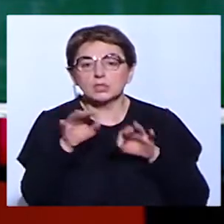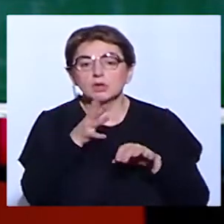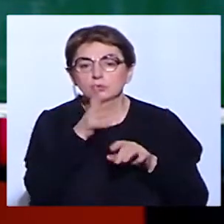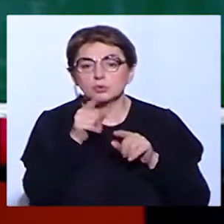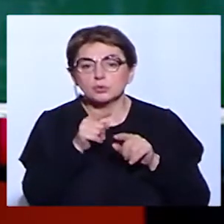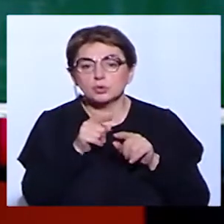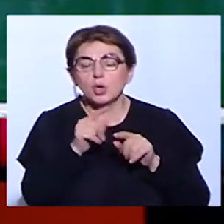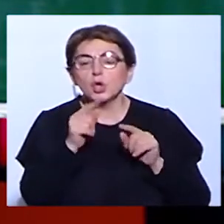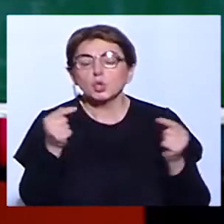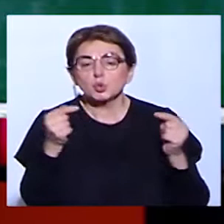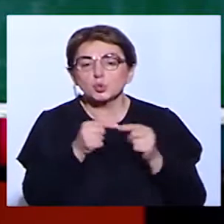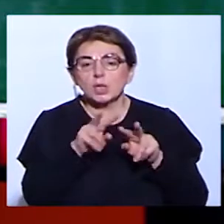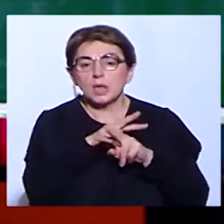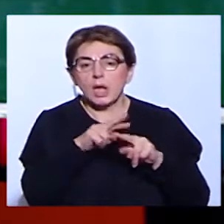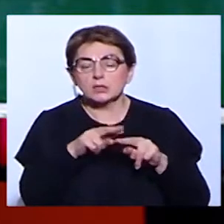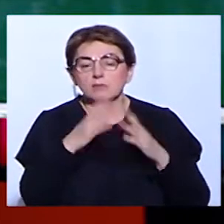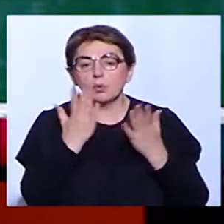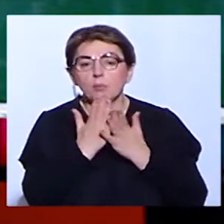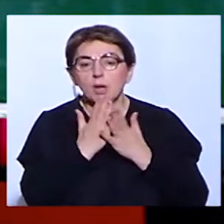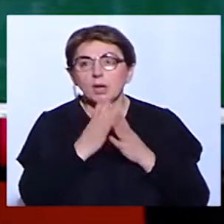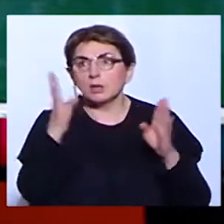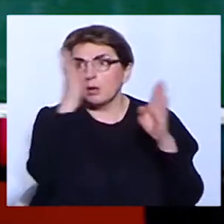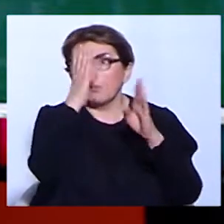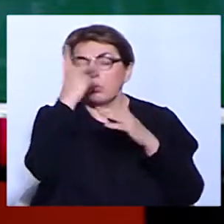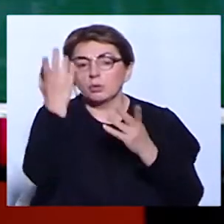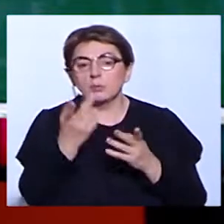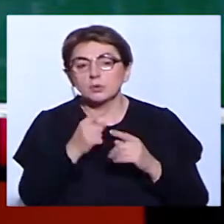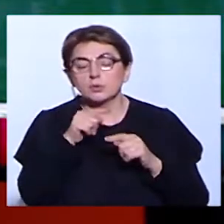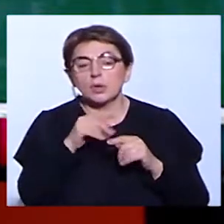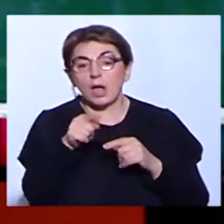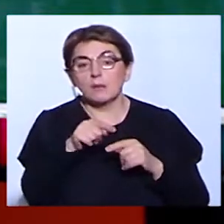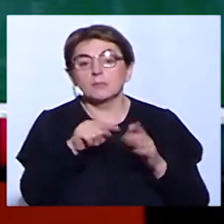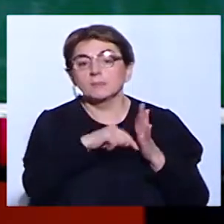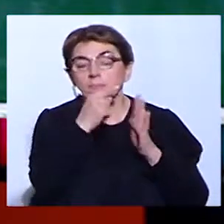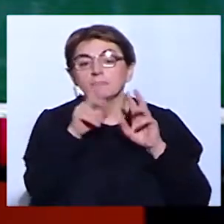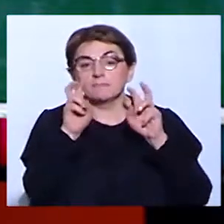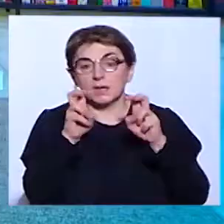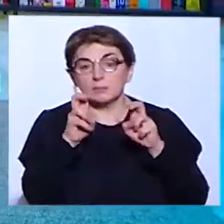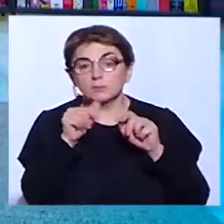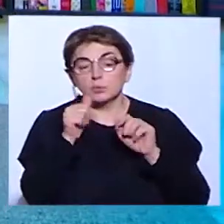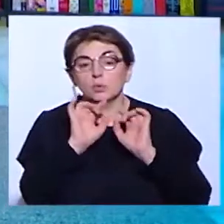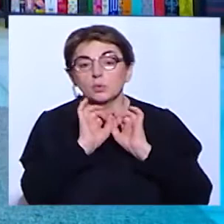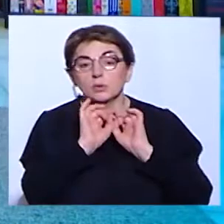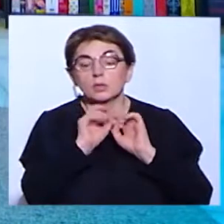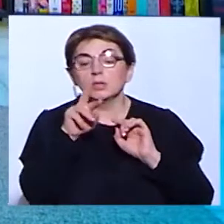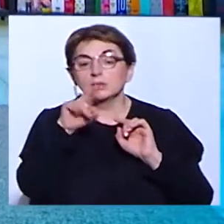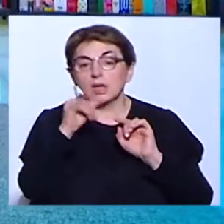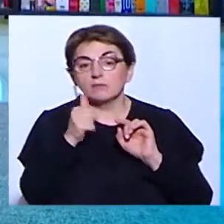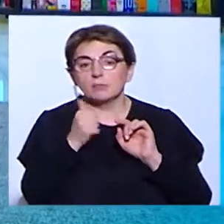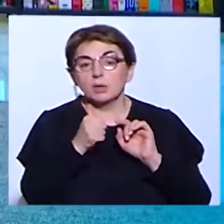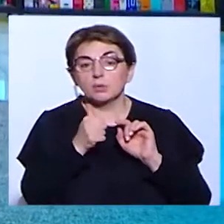ზუსტად ისევე ხარ ხდება ველურ ბუნებაში. აი, ჩვენ ამ საკითხებს როგორ ხსნის ჩარლზ